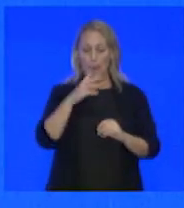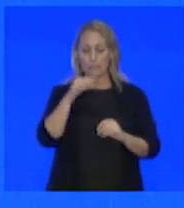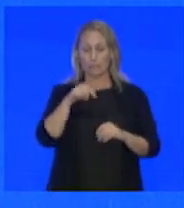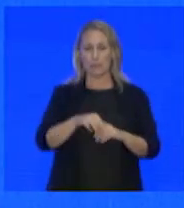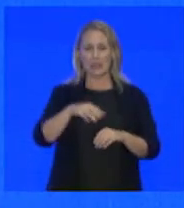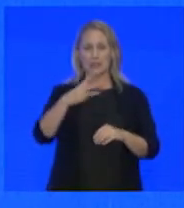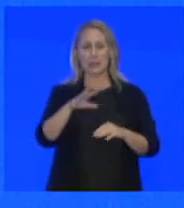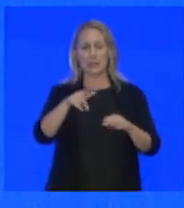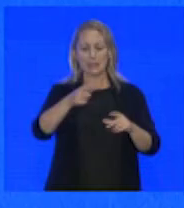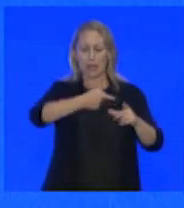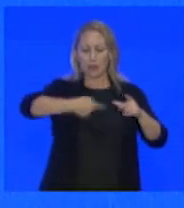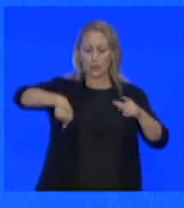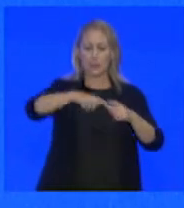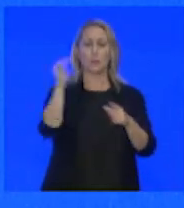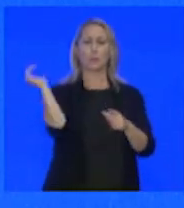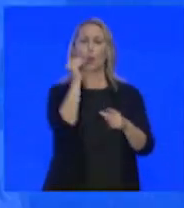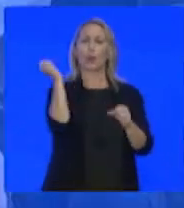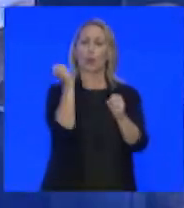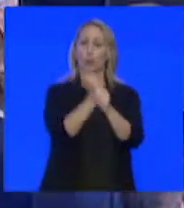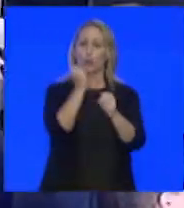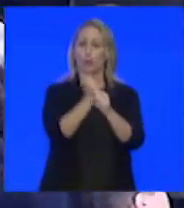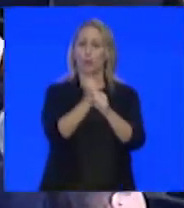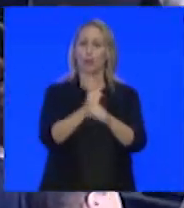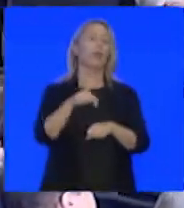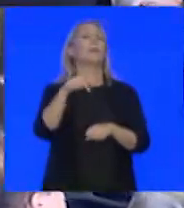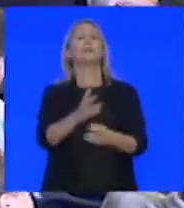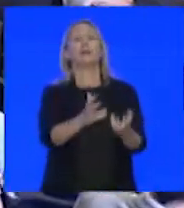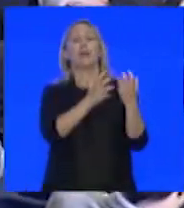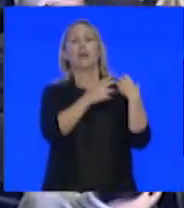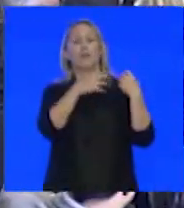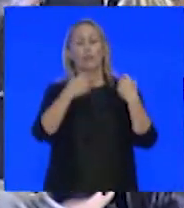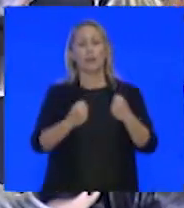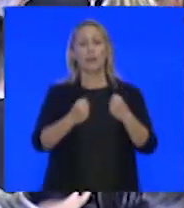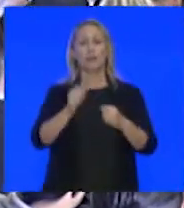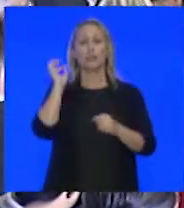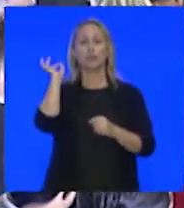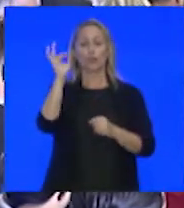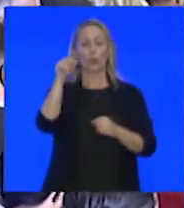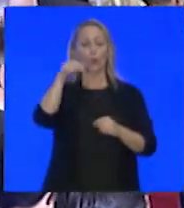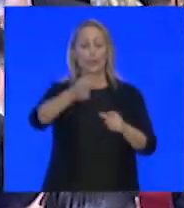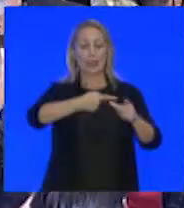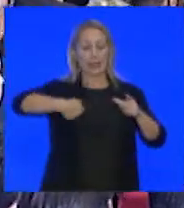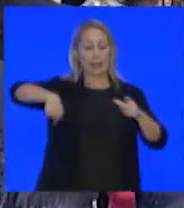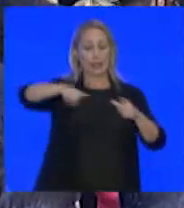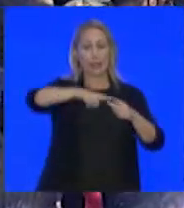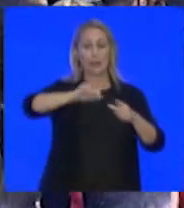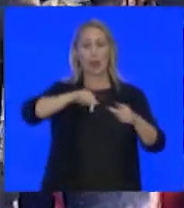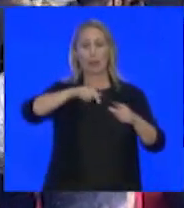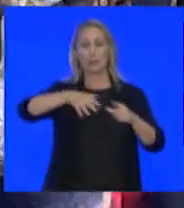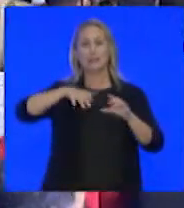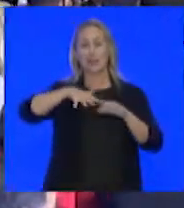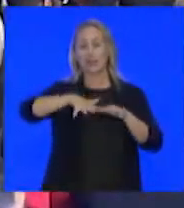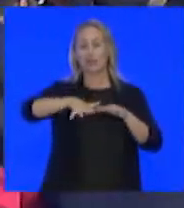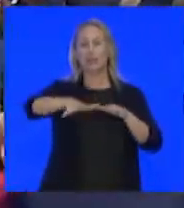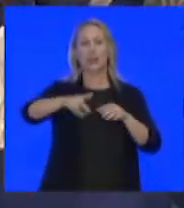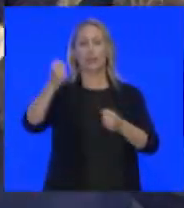Πρέπει να υλοποιηθεί τάχιστα. Η δικιά μας ευθύνη είναι να ολοκληρωθεί η σύνδεση με το δίκτυο των